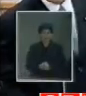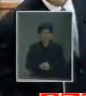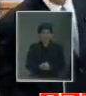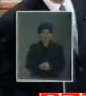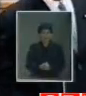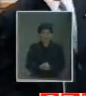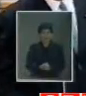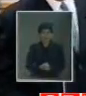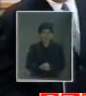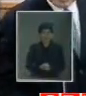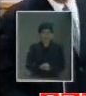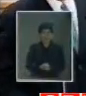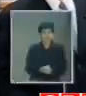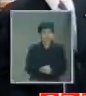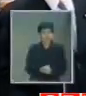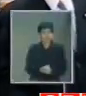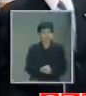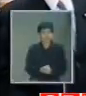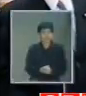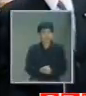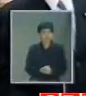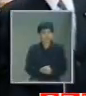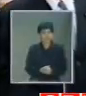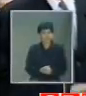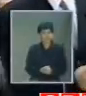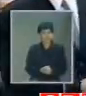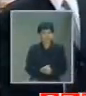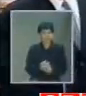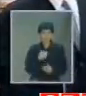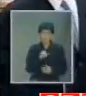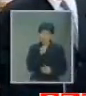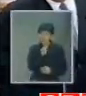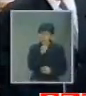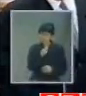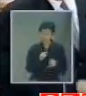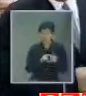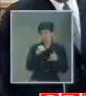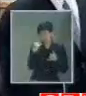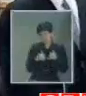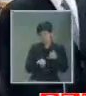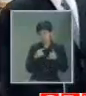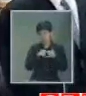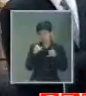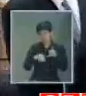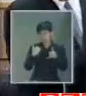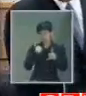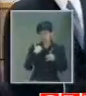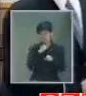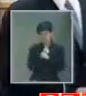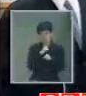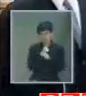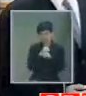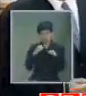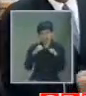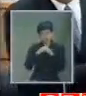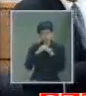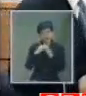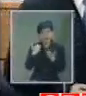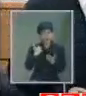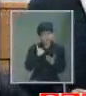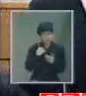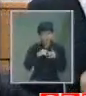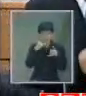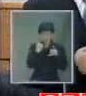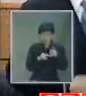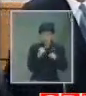ครไหนมันกล่าวอะมันไม่กล่าวถ้าสอบสวนต่อไปผิดท่านมีความผิดท่านยุบพรรคเอาท่านกับตรง